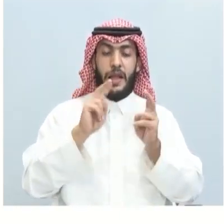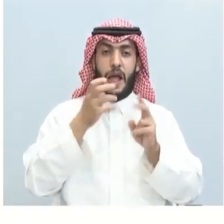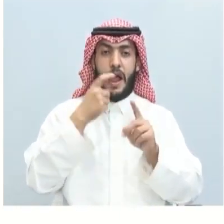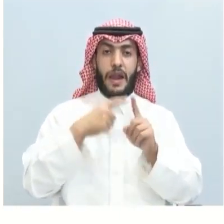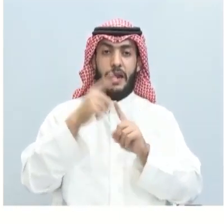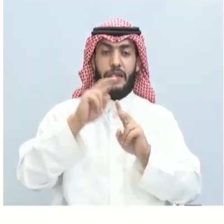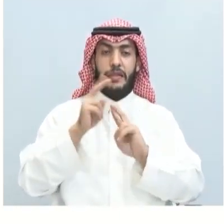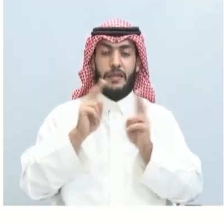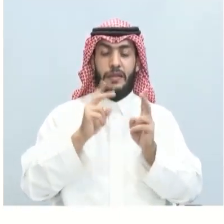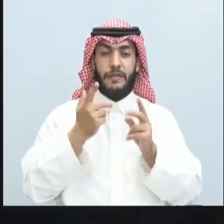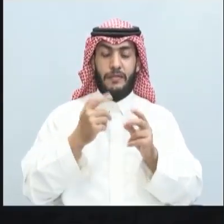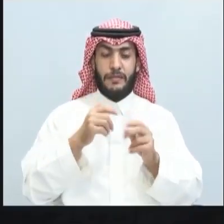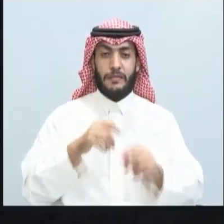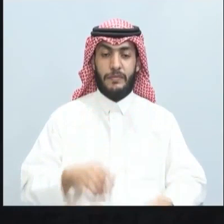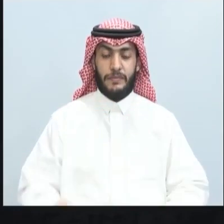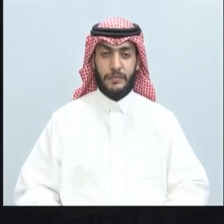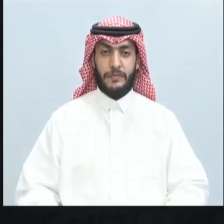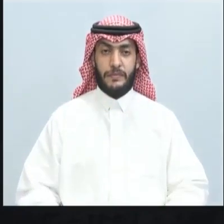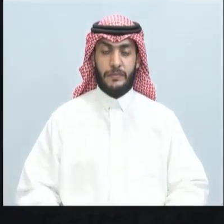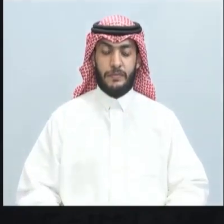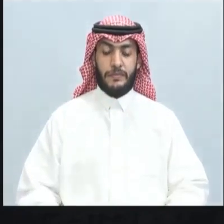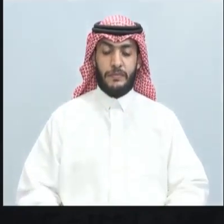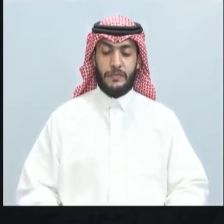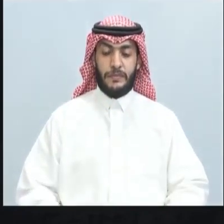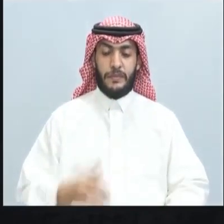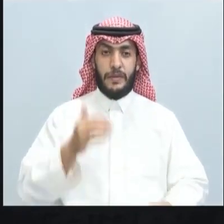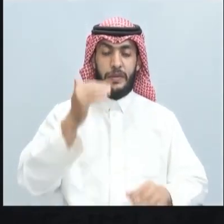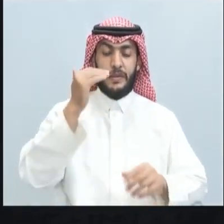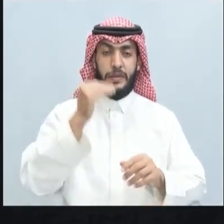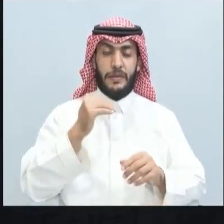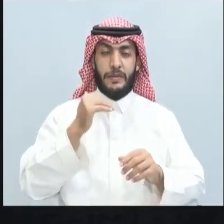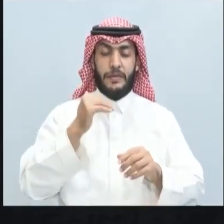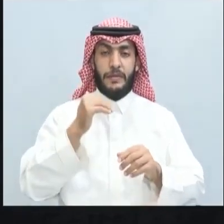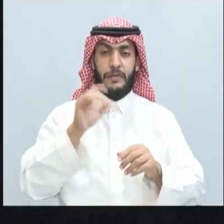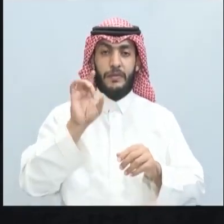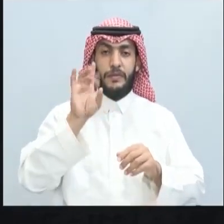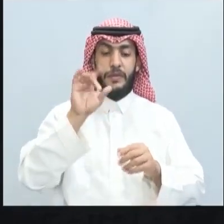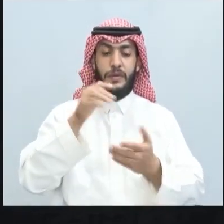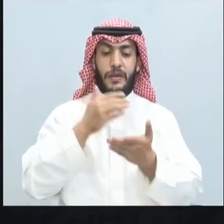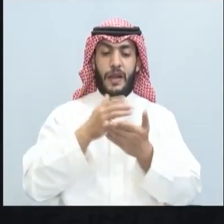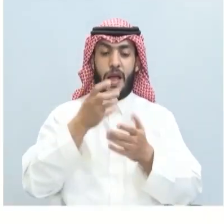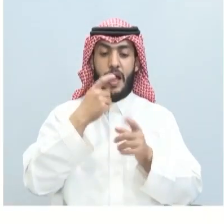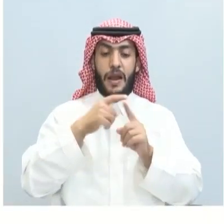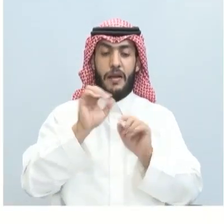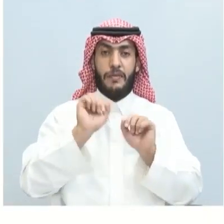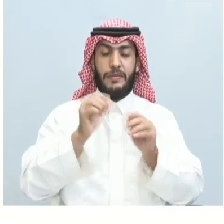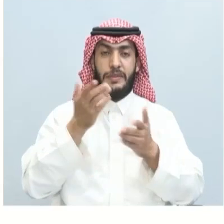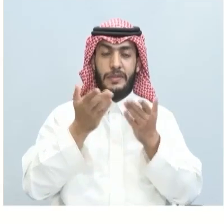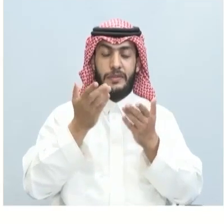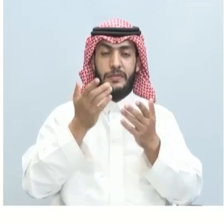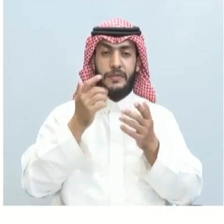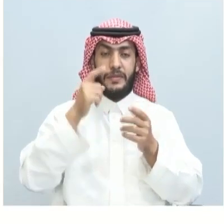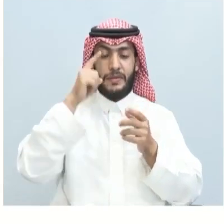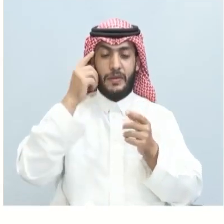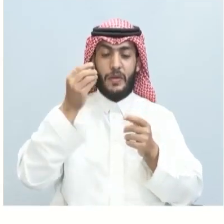درجه الحراره اذا تغيرت درجه الحراره ماذا سيحدث الاتزان اذا باذن الله اليوم سيكون الحراره وموضع الاتزان اذا